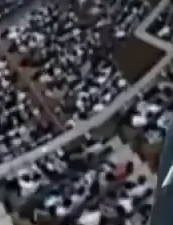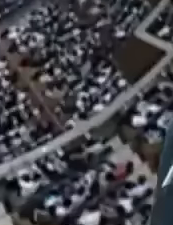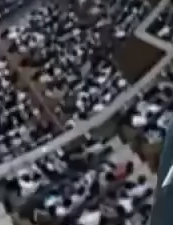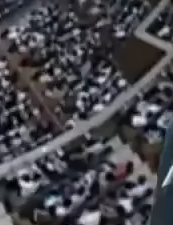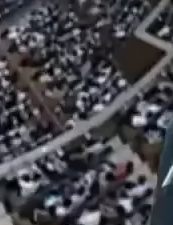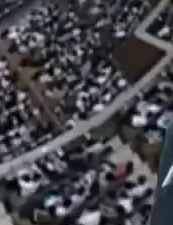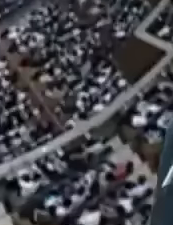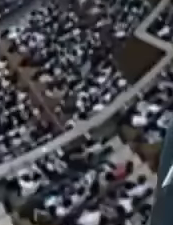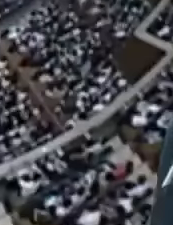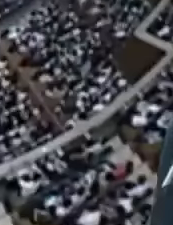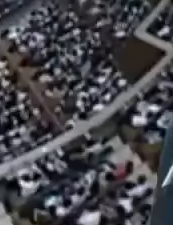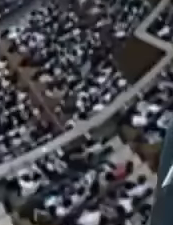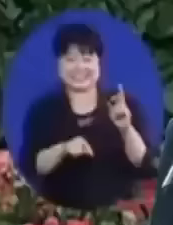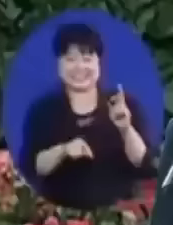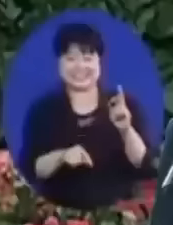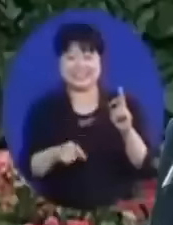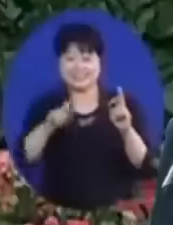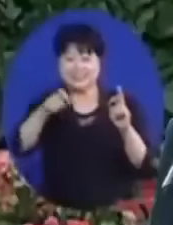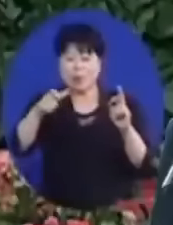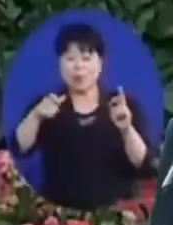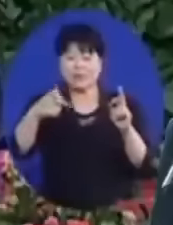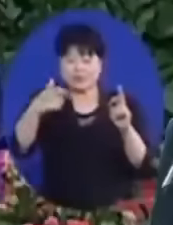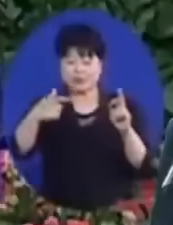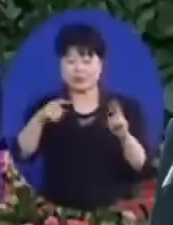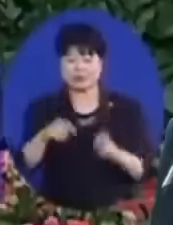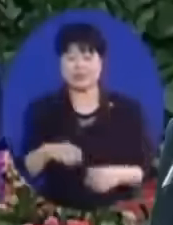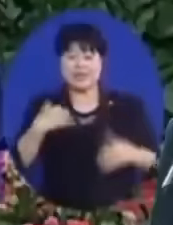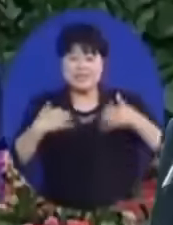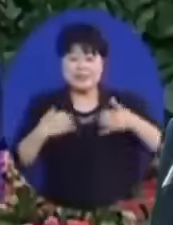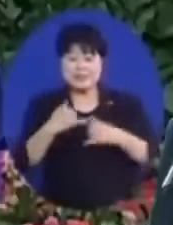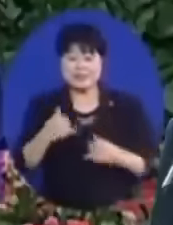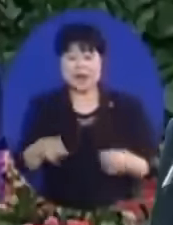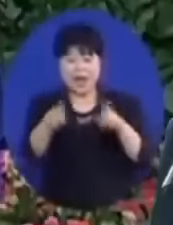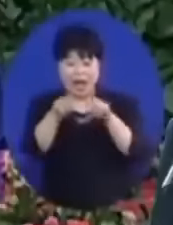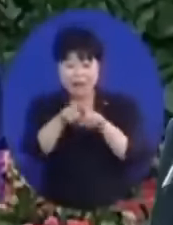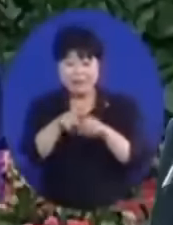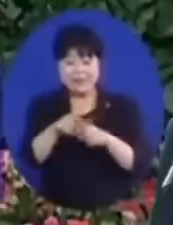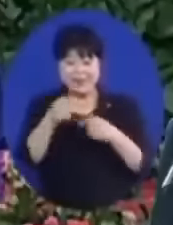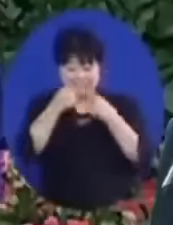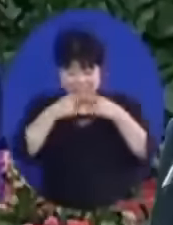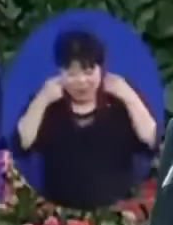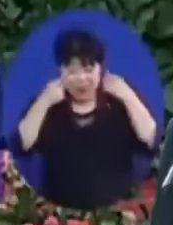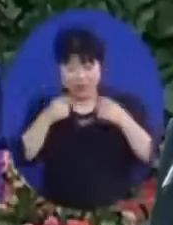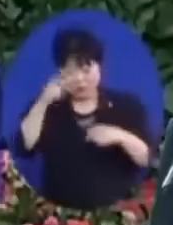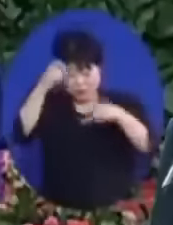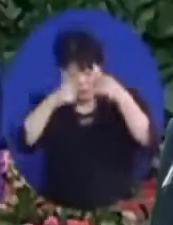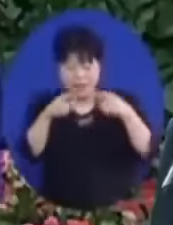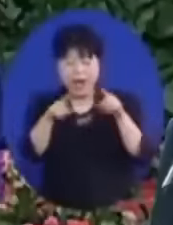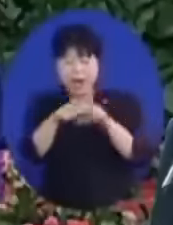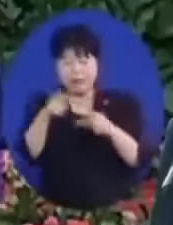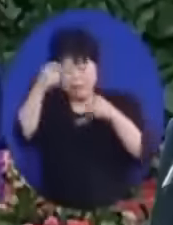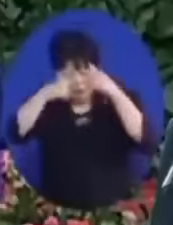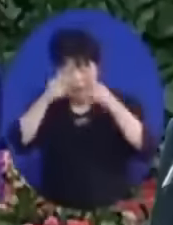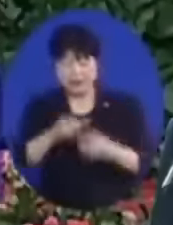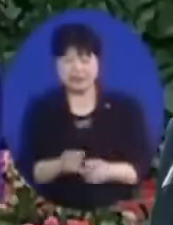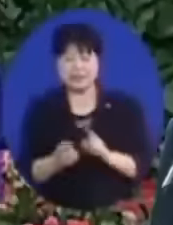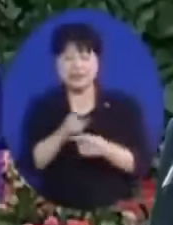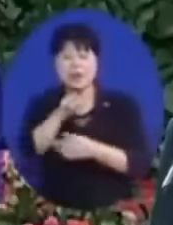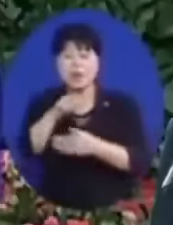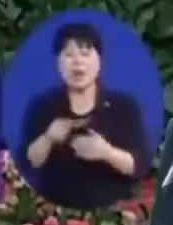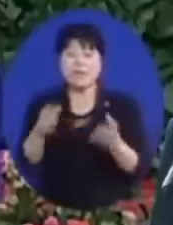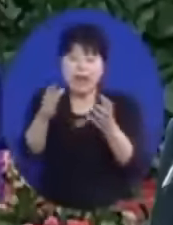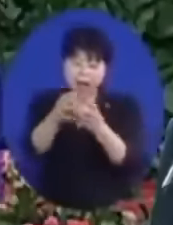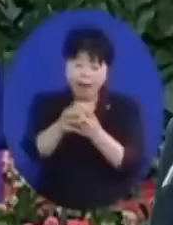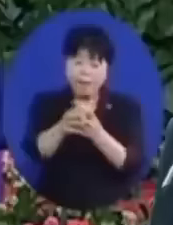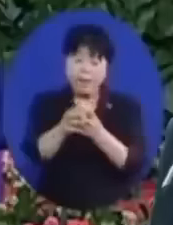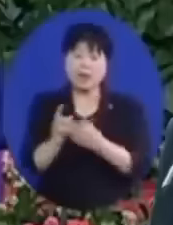로마서 12장 15절로 16절에 즐거워하는 자들과 함께 즐거워하고 우는 자들과 함께 울라. 서로 마음을 같이